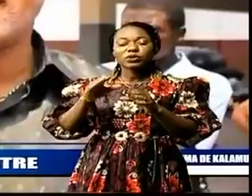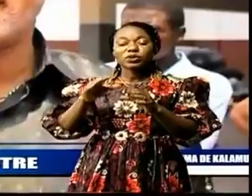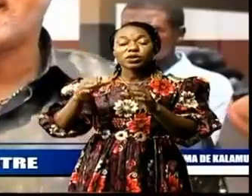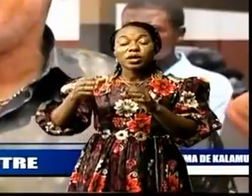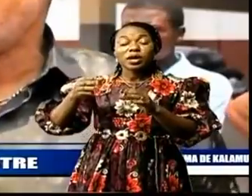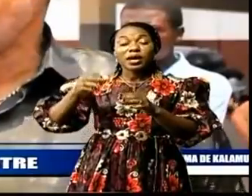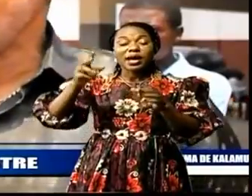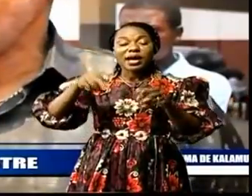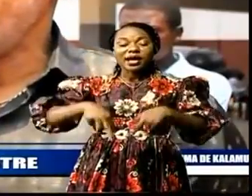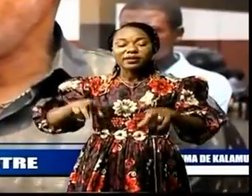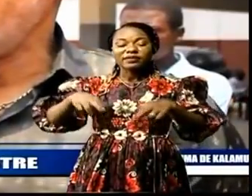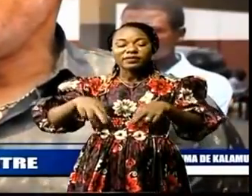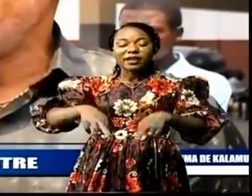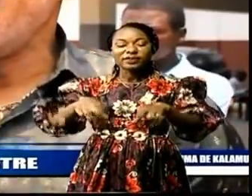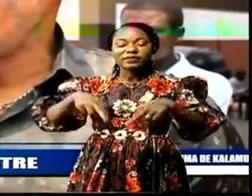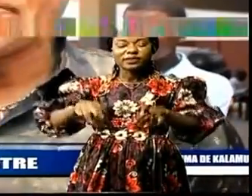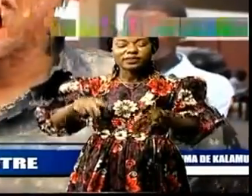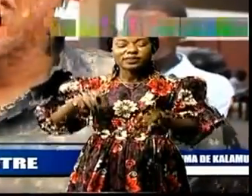Kimwenza,